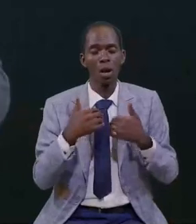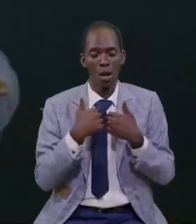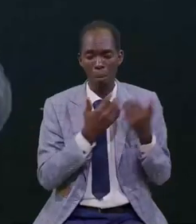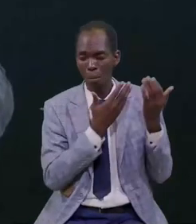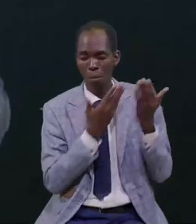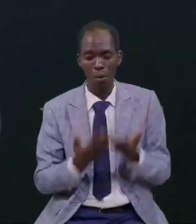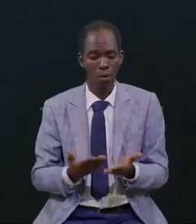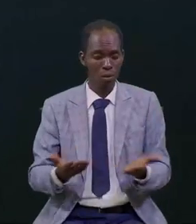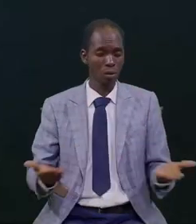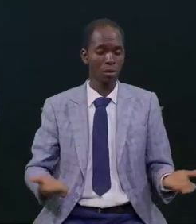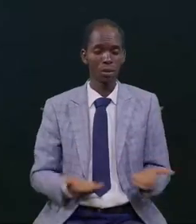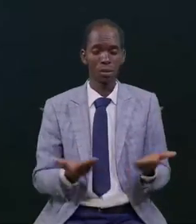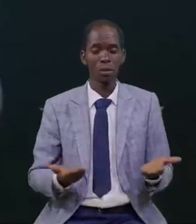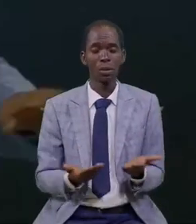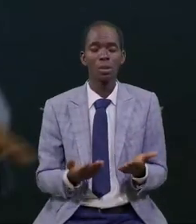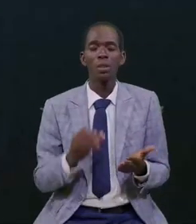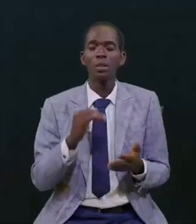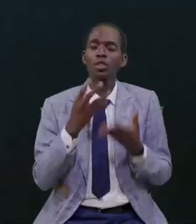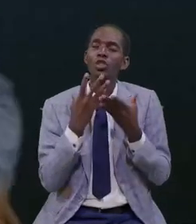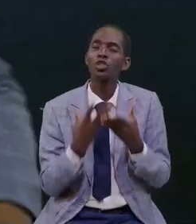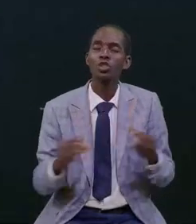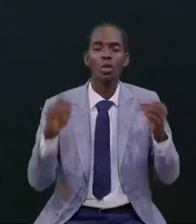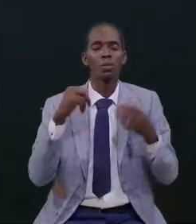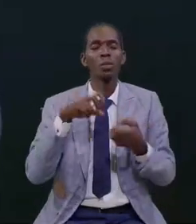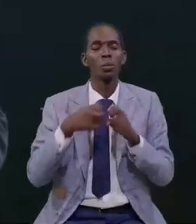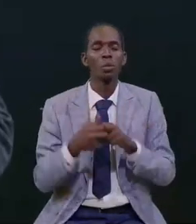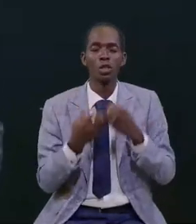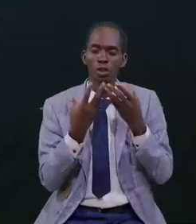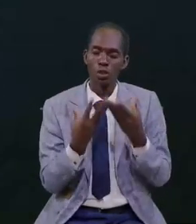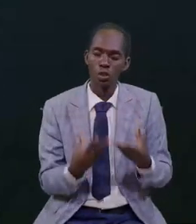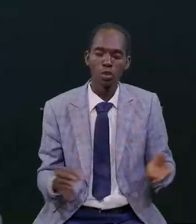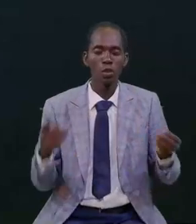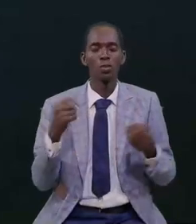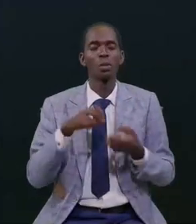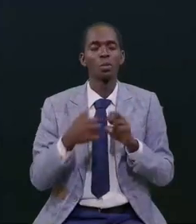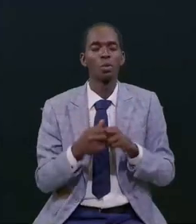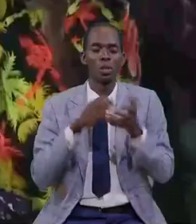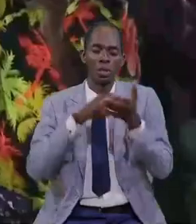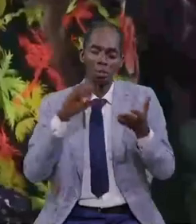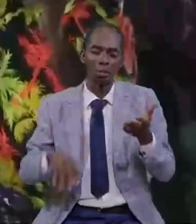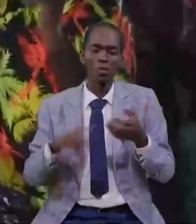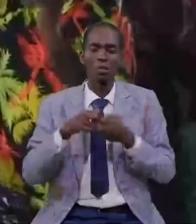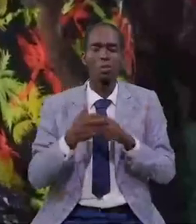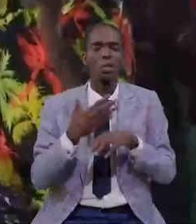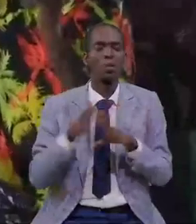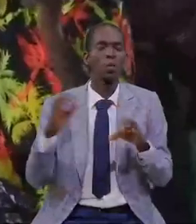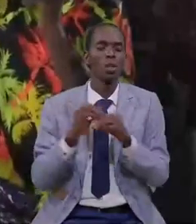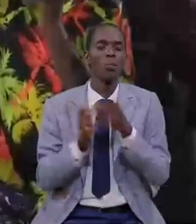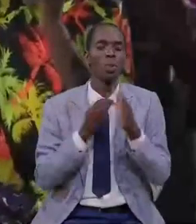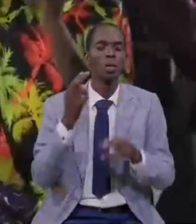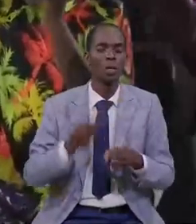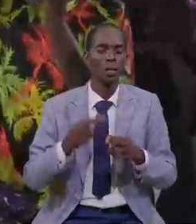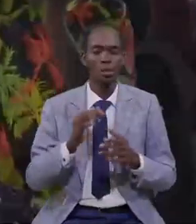devant toi règle les problèmes règle les problèmes et ôte les problèmes au nom de